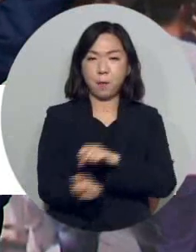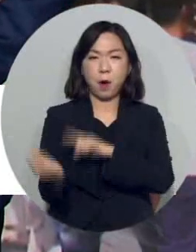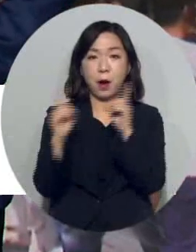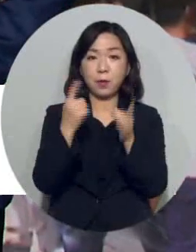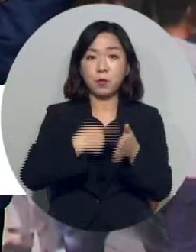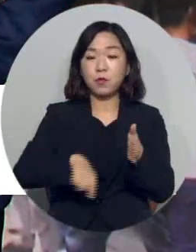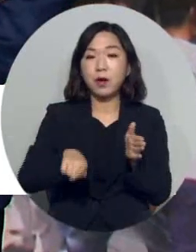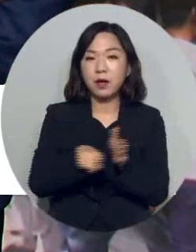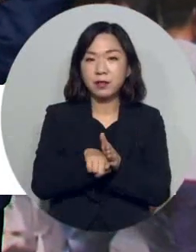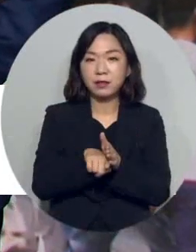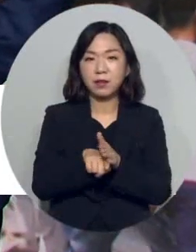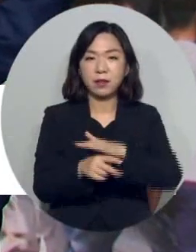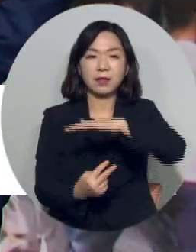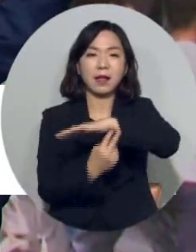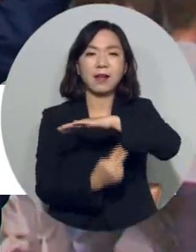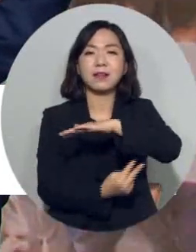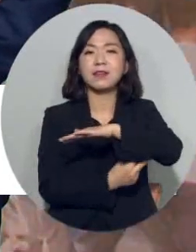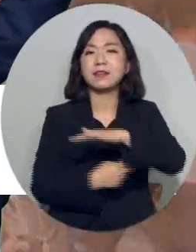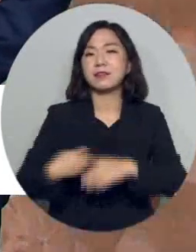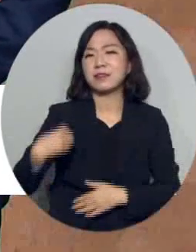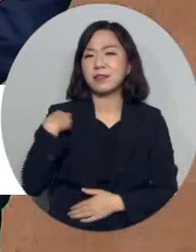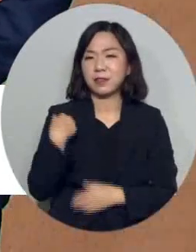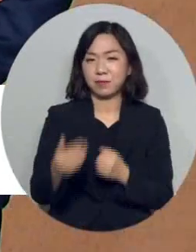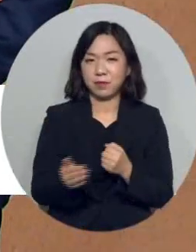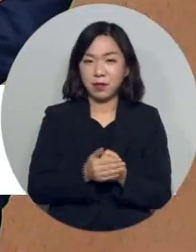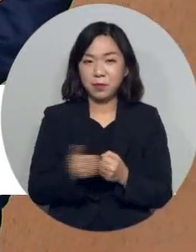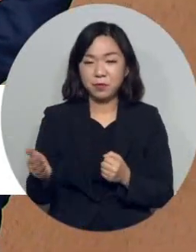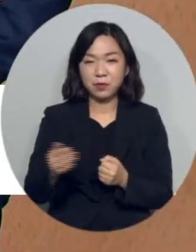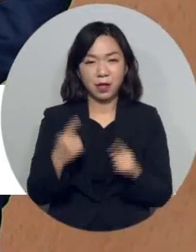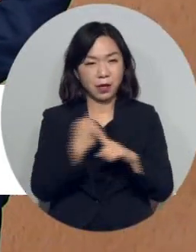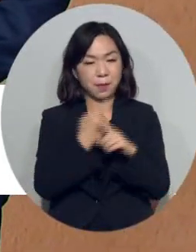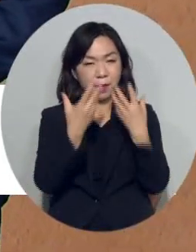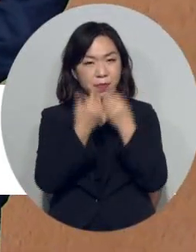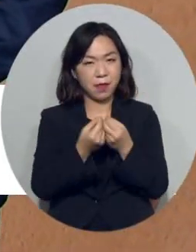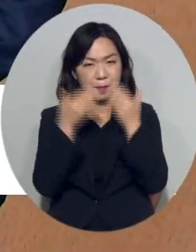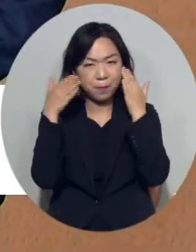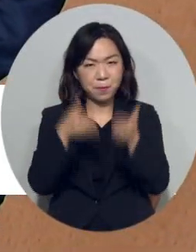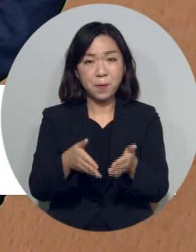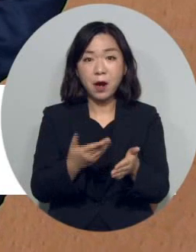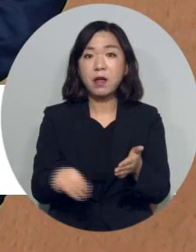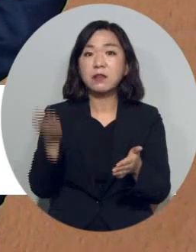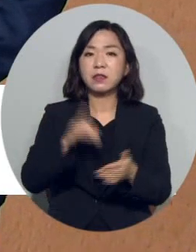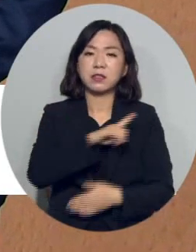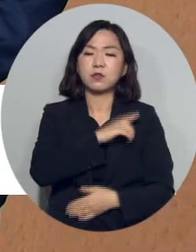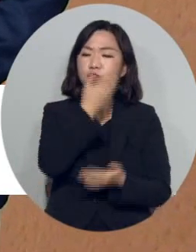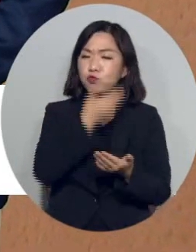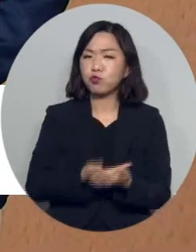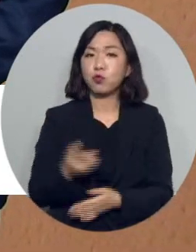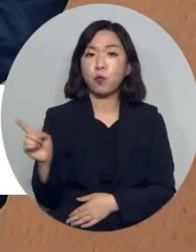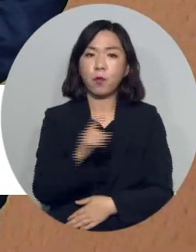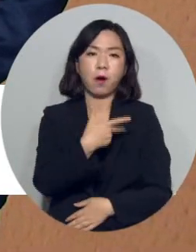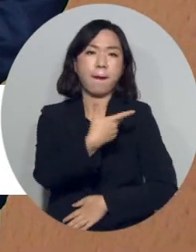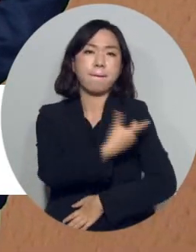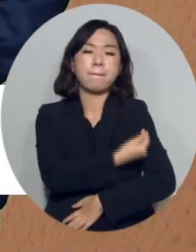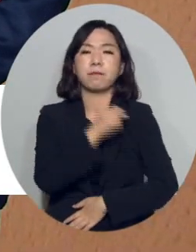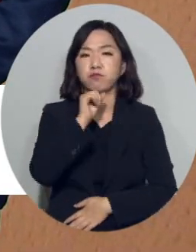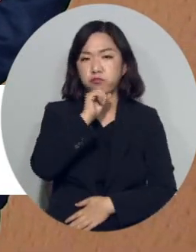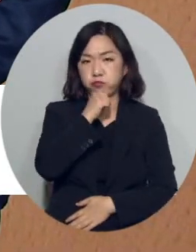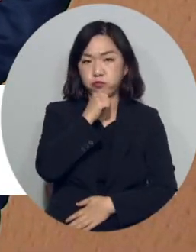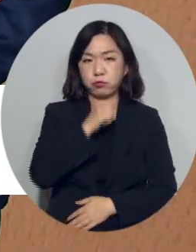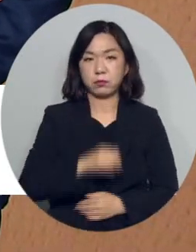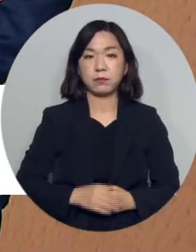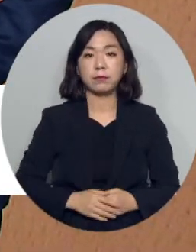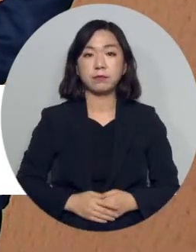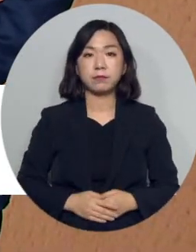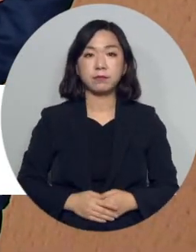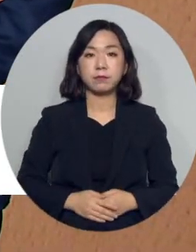위한 징검다리 역할이란 측면에서 개편안을 눈 여겨 봐야 하는데요 관건은 역시 백신 접종 유리입니다 조제한 기자가